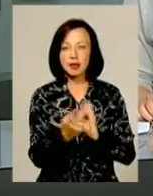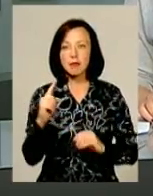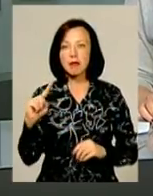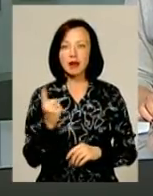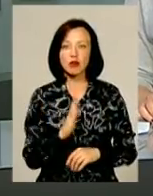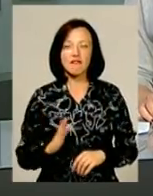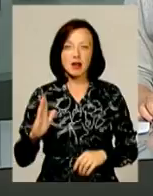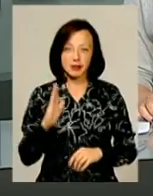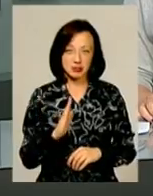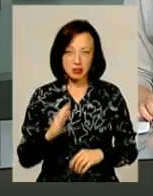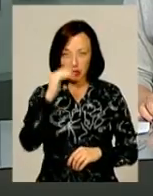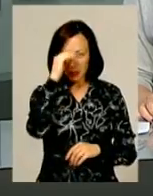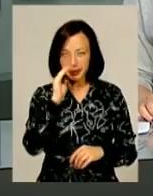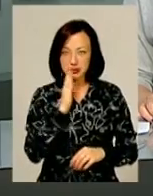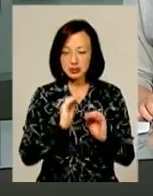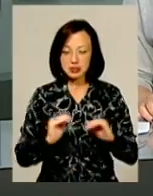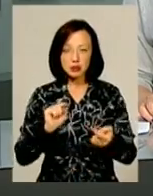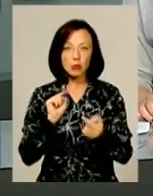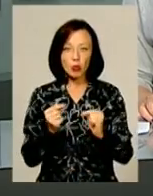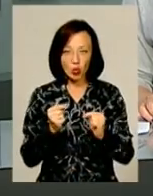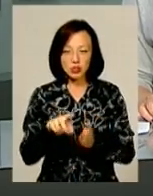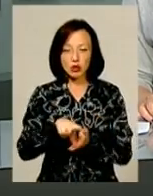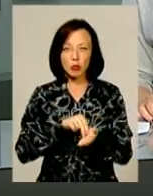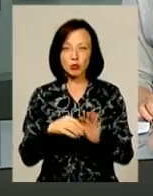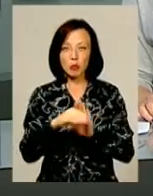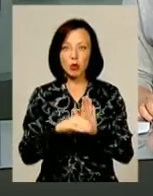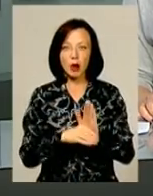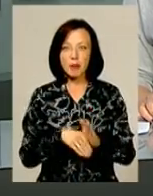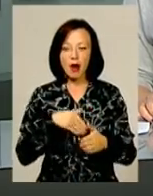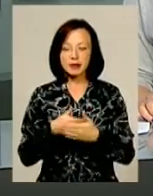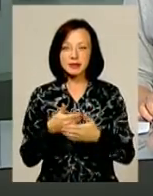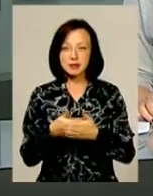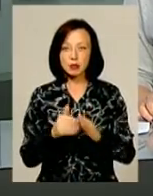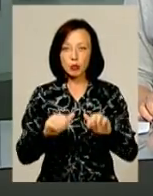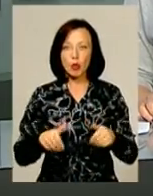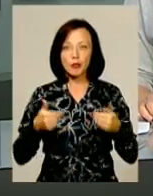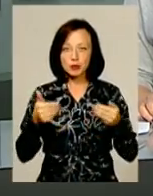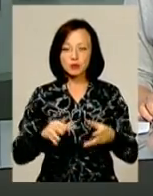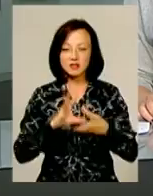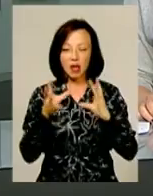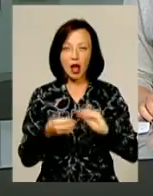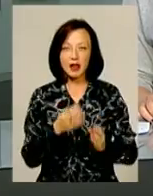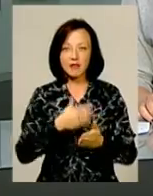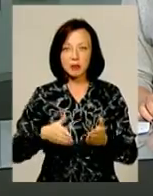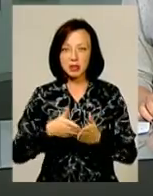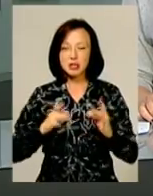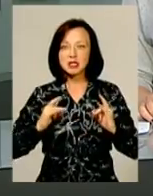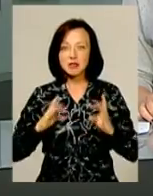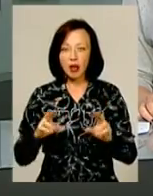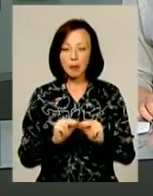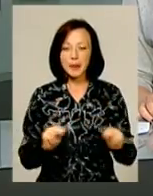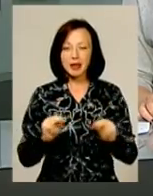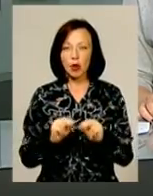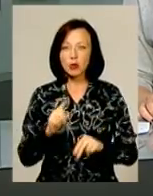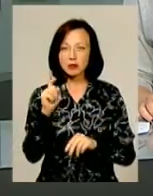1 вересня. Батьки школярів проти шаблонної програми. Громадські активісти пропонують взагалі відмінити свято, а педагоги